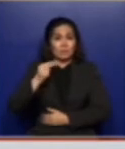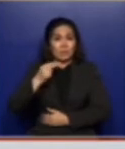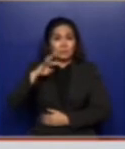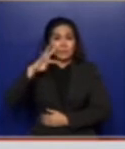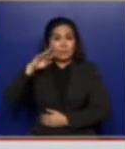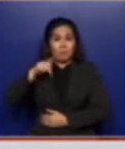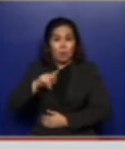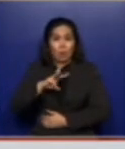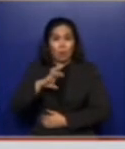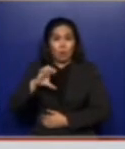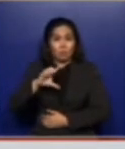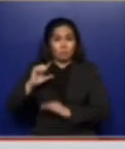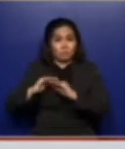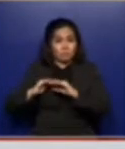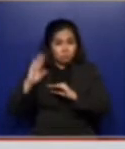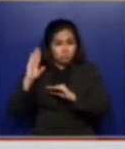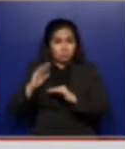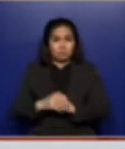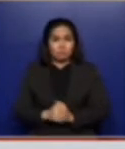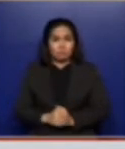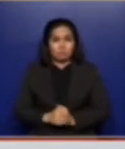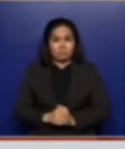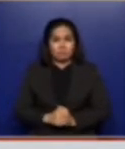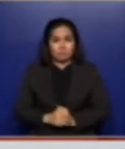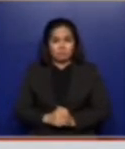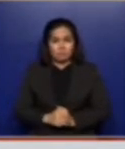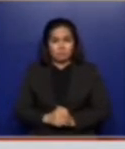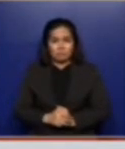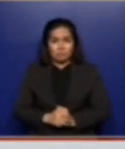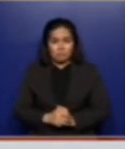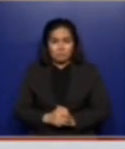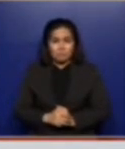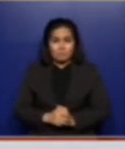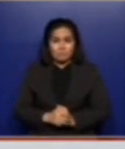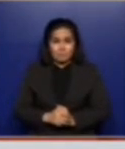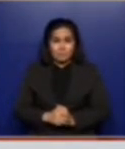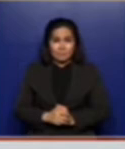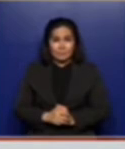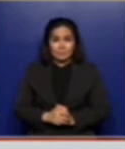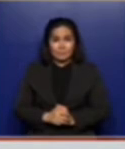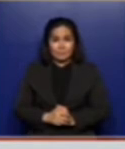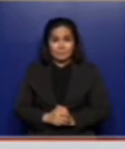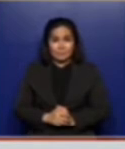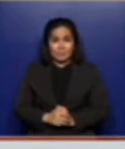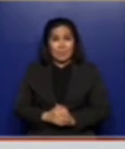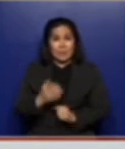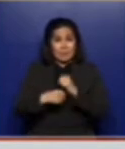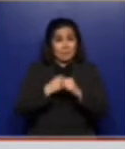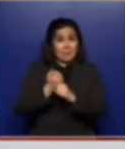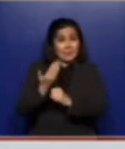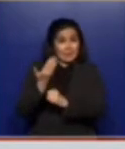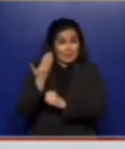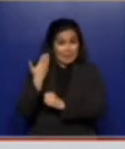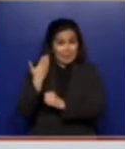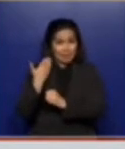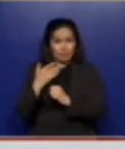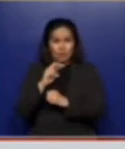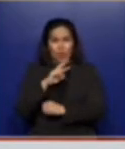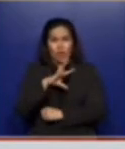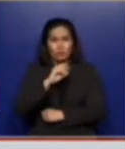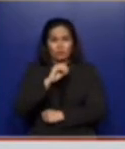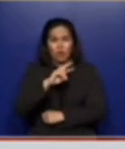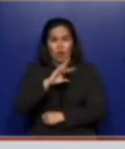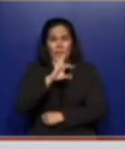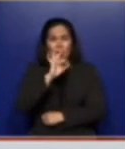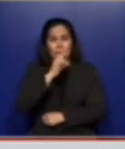614,600 กว่าล้านเห็นไหมครับเพิ่มจากปีที่แล้ว